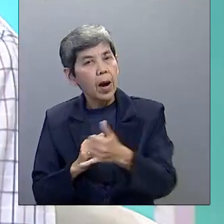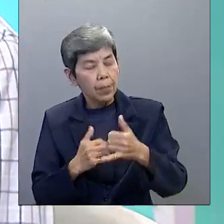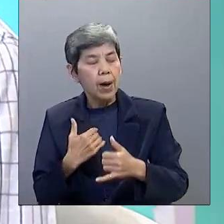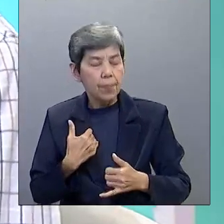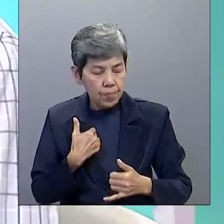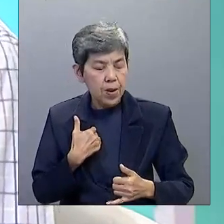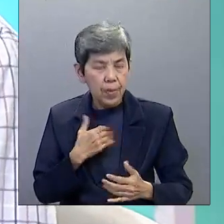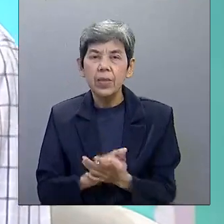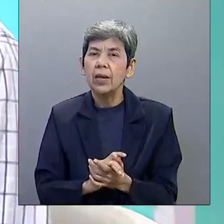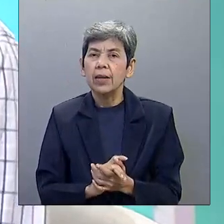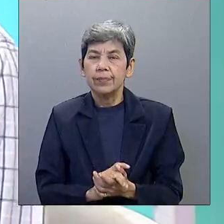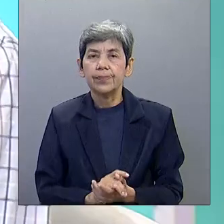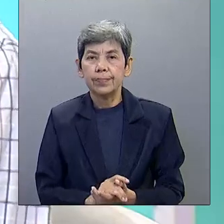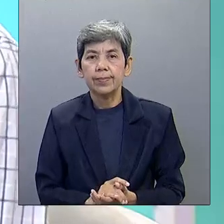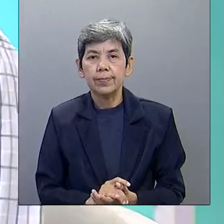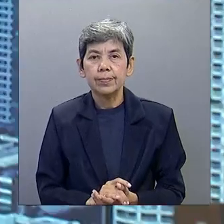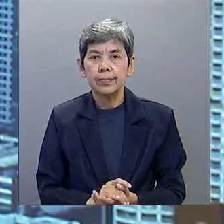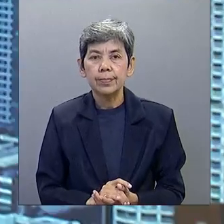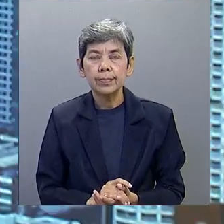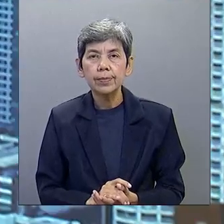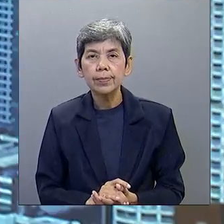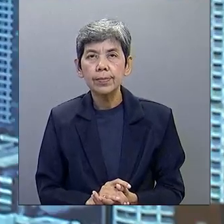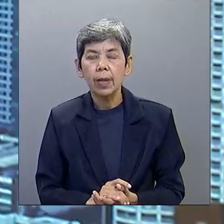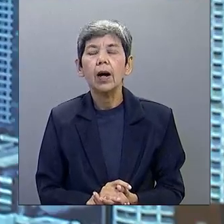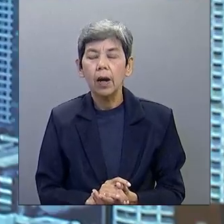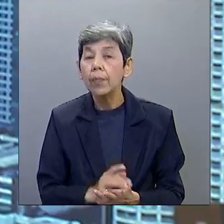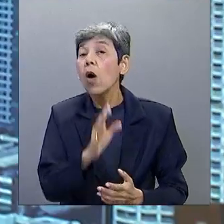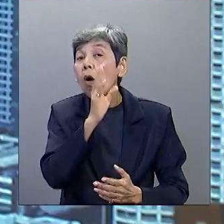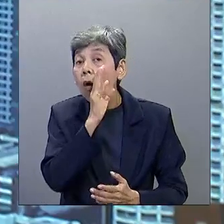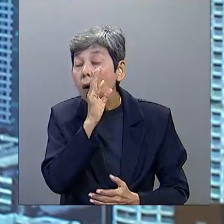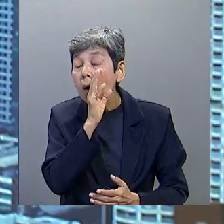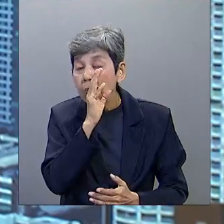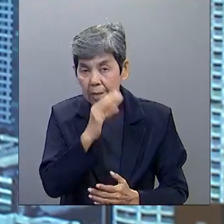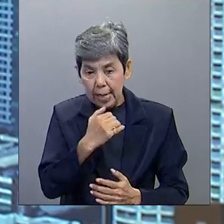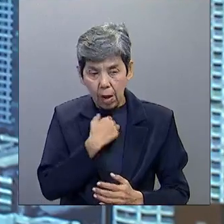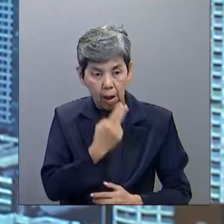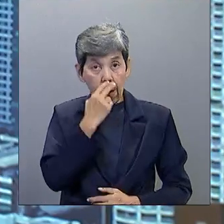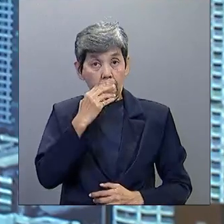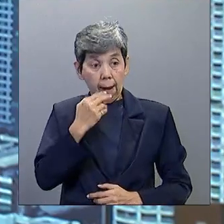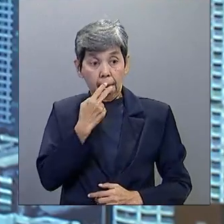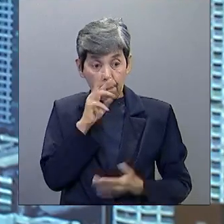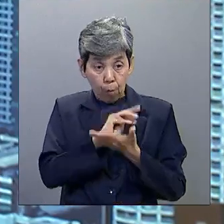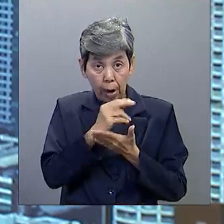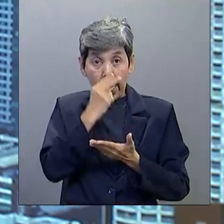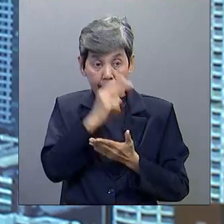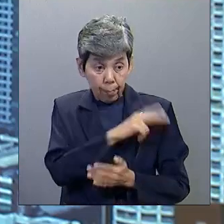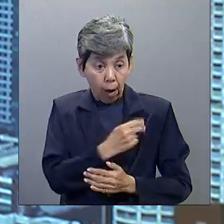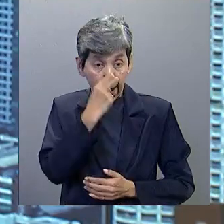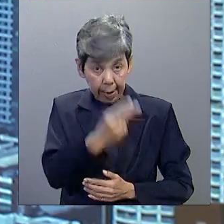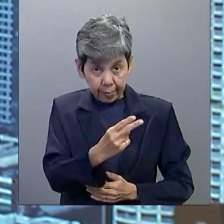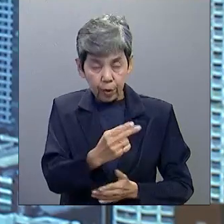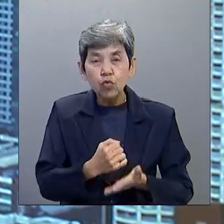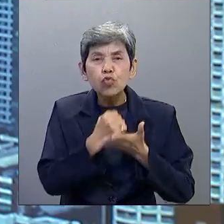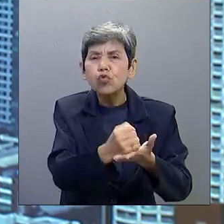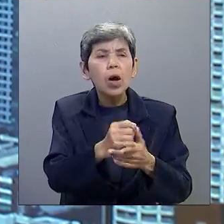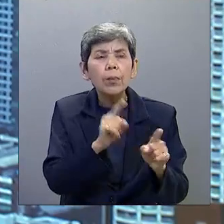สที่เป็นแบบนี้อยู ่ค่ะก็คือง่ายๆถ้าสมมติว่าในกรณีที่เราไปเจอและสามารถให้การช่วยเหลือได้เหมือนเ